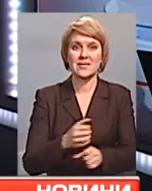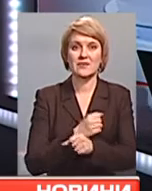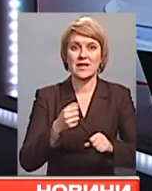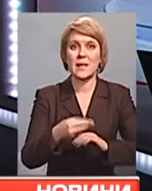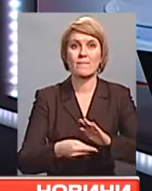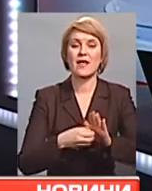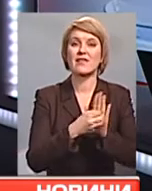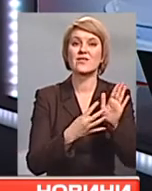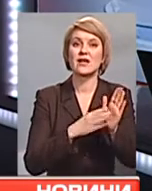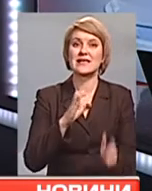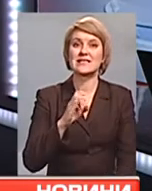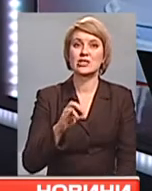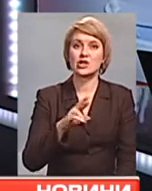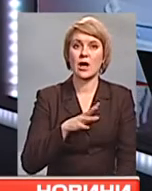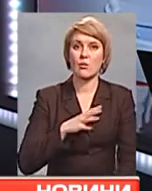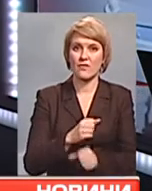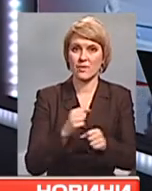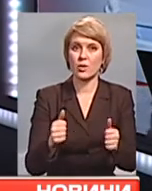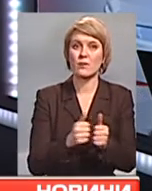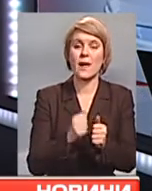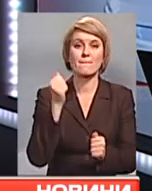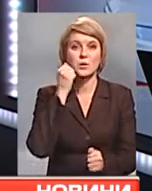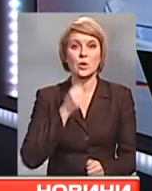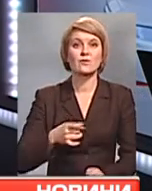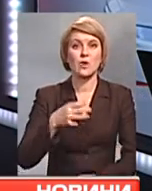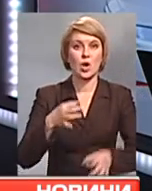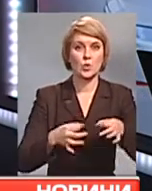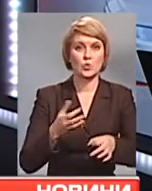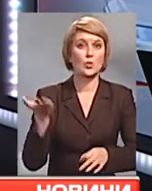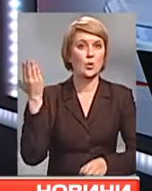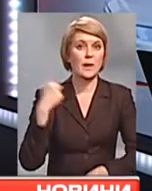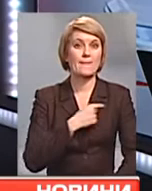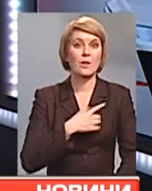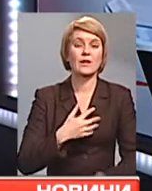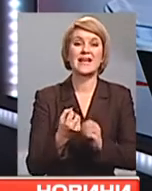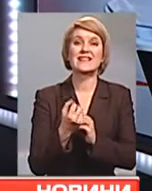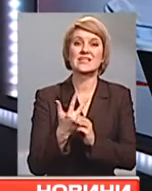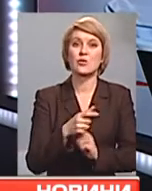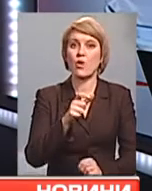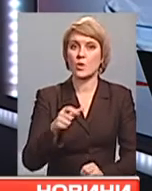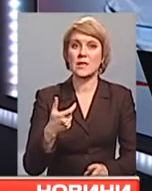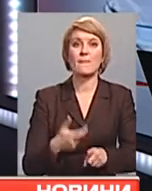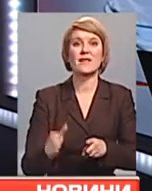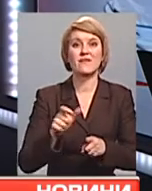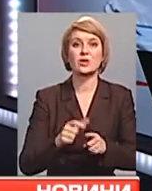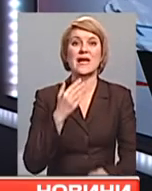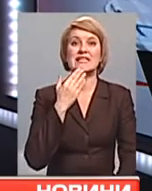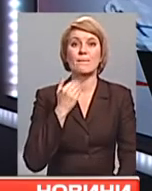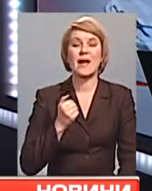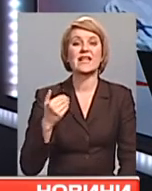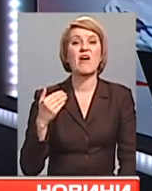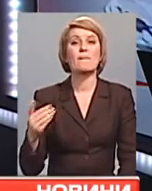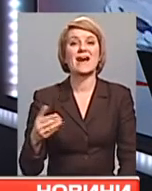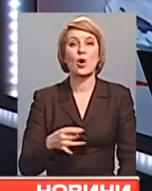січня вибух стався біля московського райсуду. Тоді було поранено 13 осіб, переважно симпатиків правого сектору. Люди йшли з